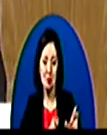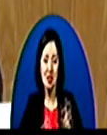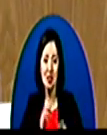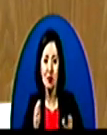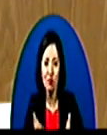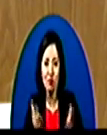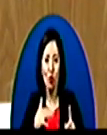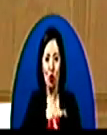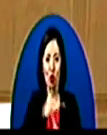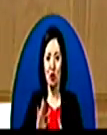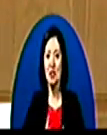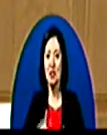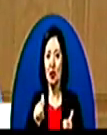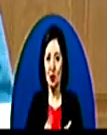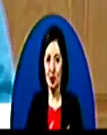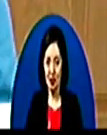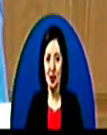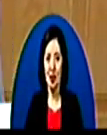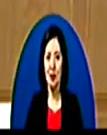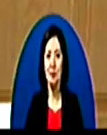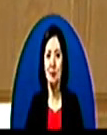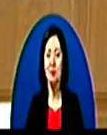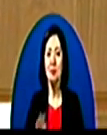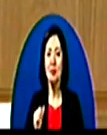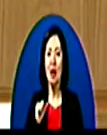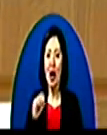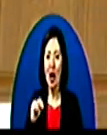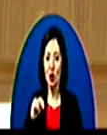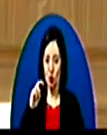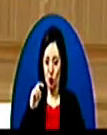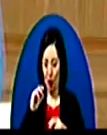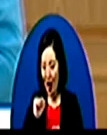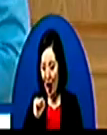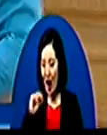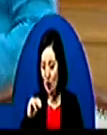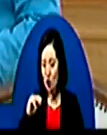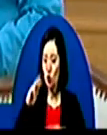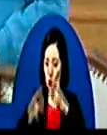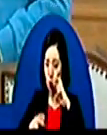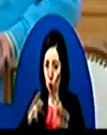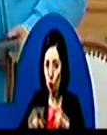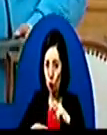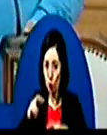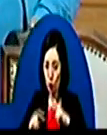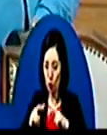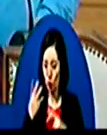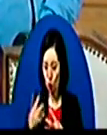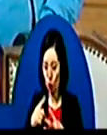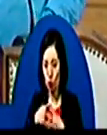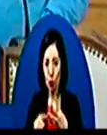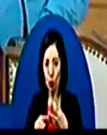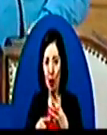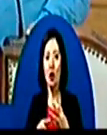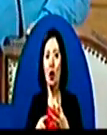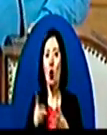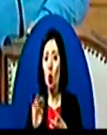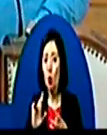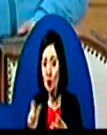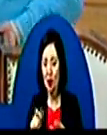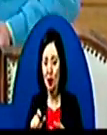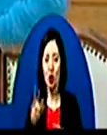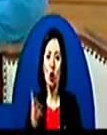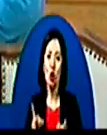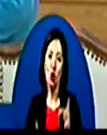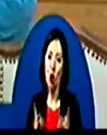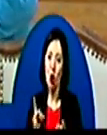төслүүдийн сайжруулах шаардлагатай байгаа юм бэ. Ажил төрийн 4-р хувьсгал гэдэг дээр бол энэ роботын эрүү үе байгаа, хиймэл оюун ухааны эрүү үе байгаа, энэ их